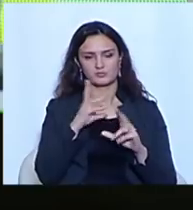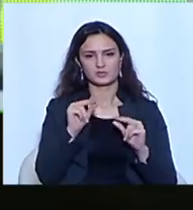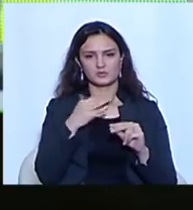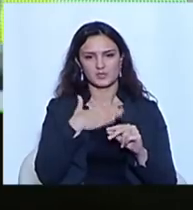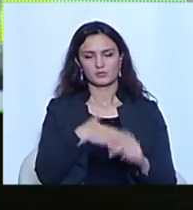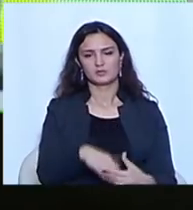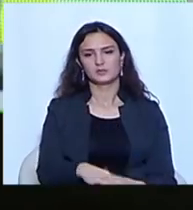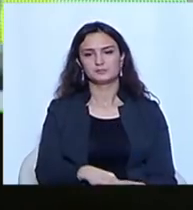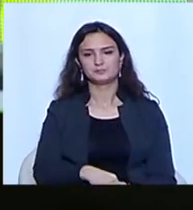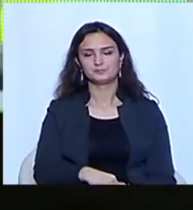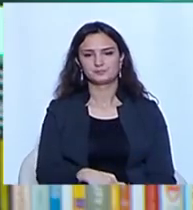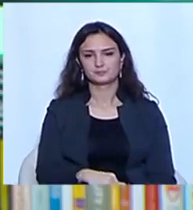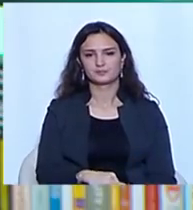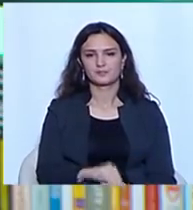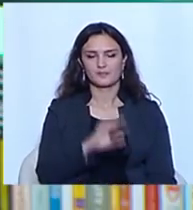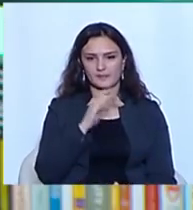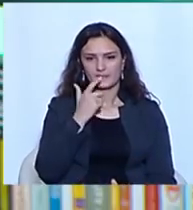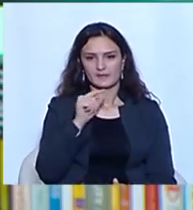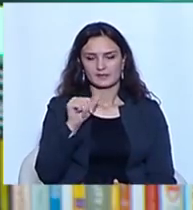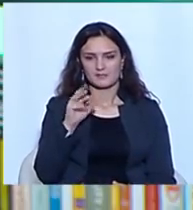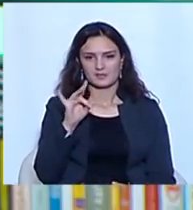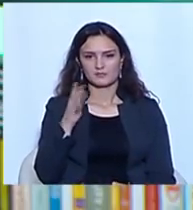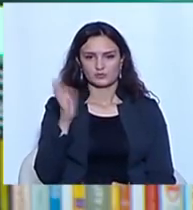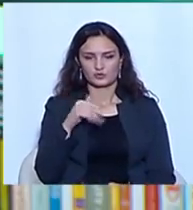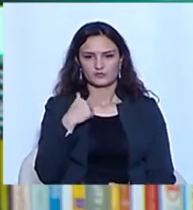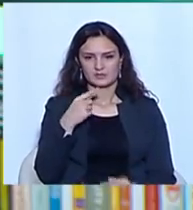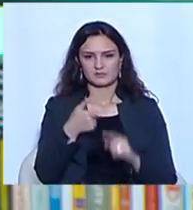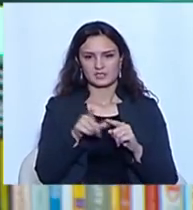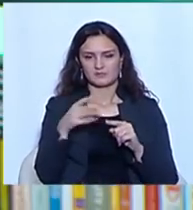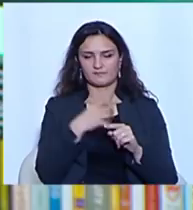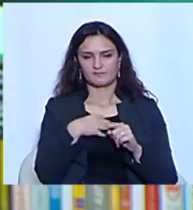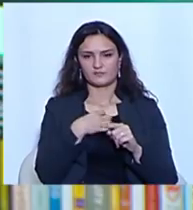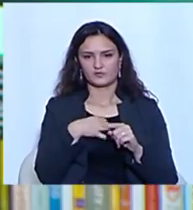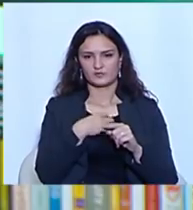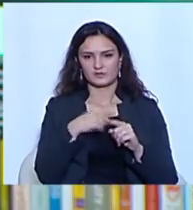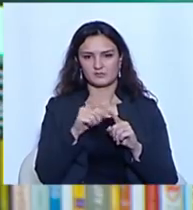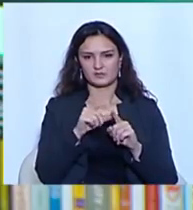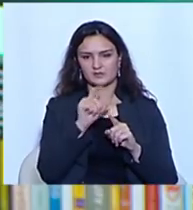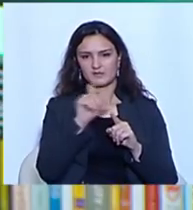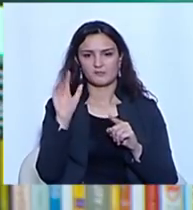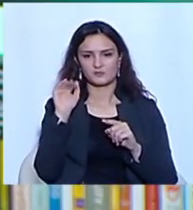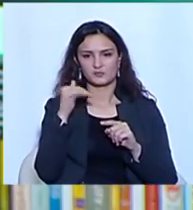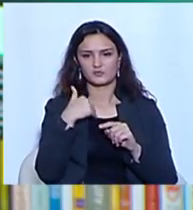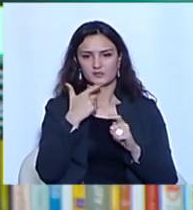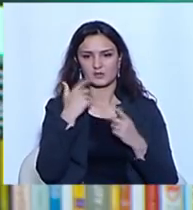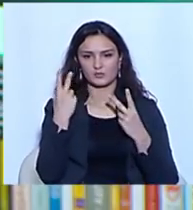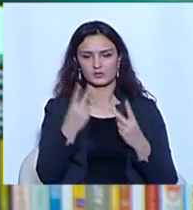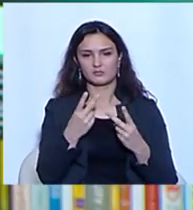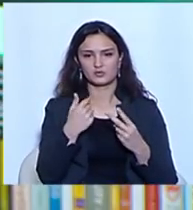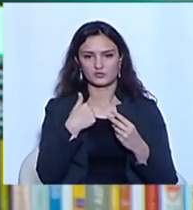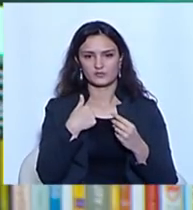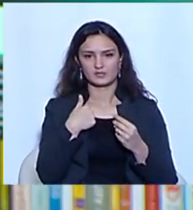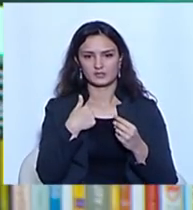და კმაყოფილი. ქალბატონ თამარ, მოდით ჩვენ აი ამ ძალიან მნიშვნელოვანი ფრაზით დავემშვიდობოთ მაყურებელს.